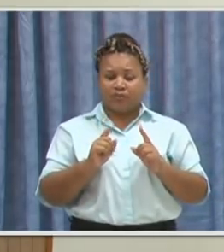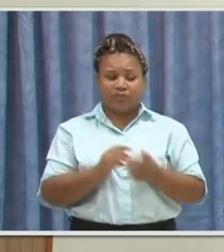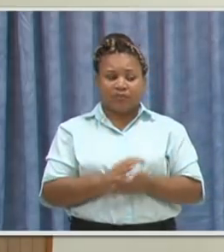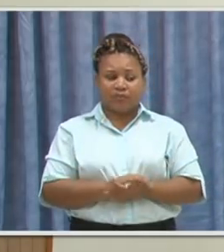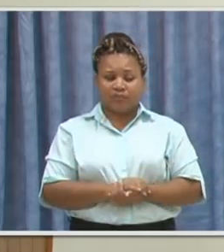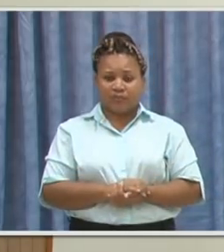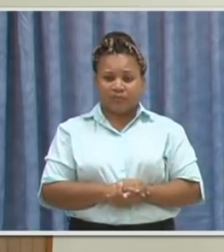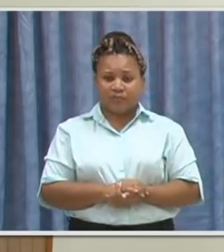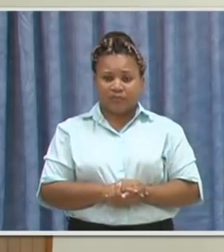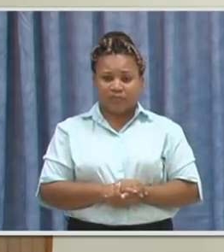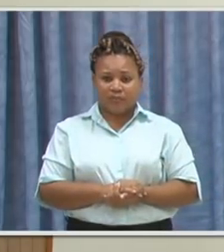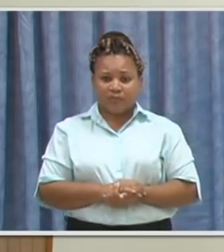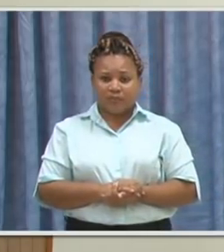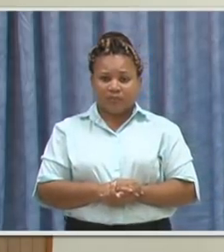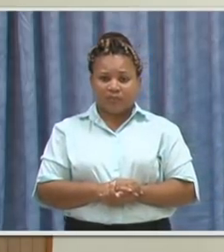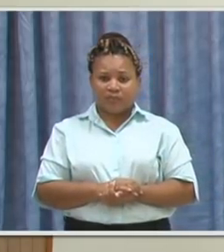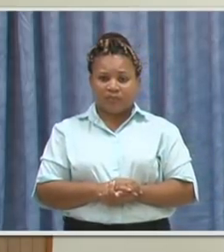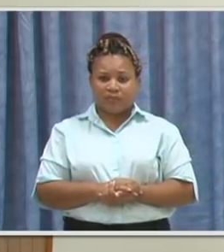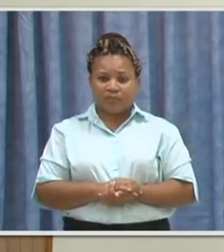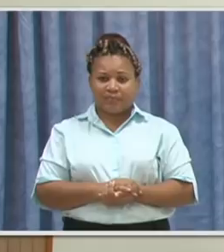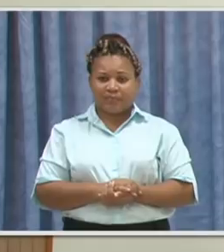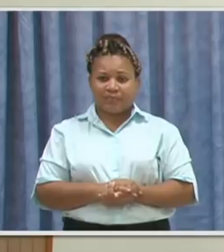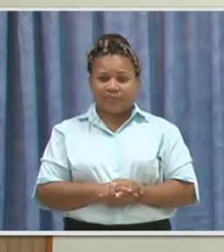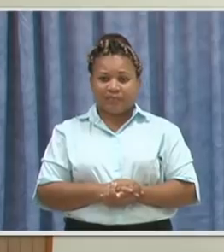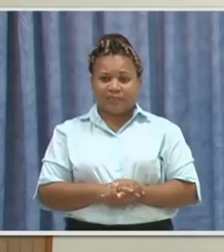COVID nous voyons qu'il y a aussi une nécessité pour